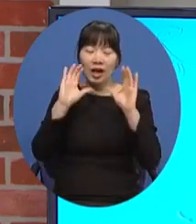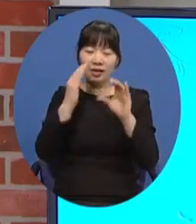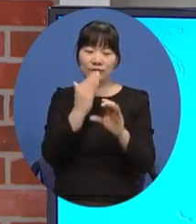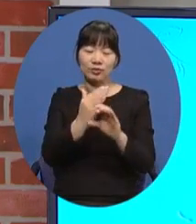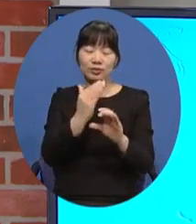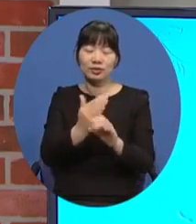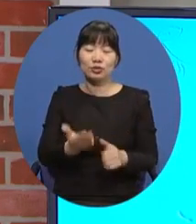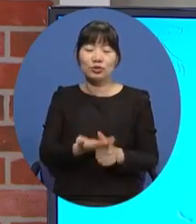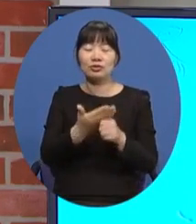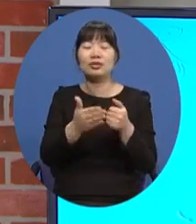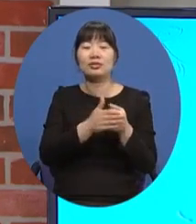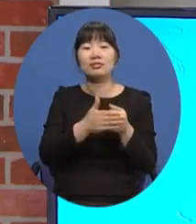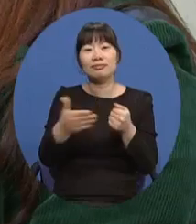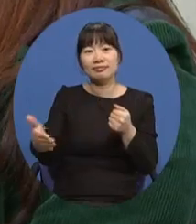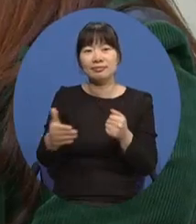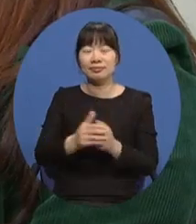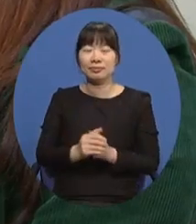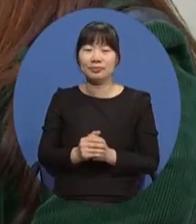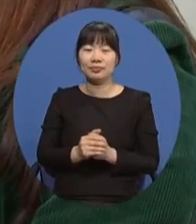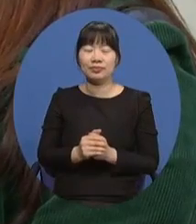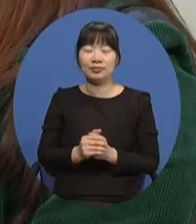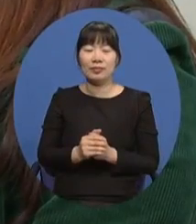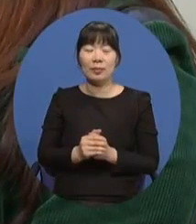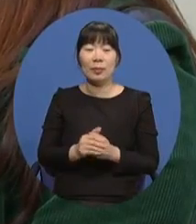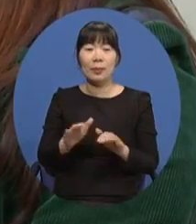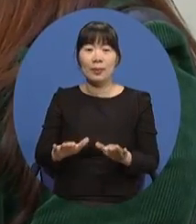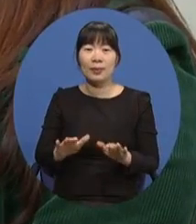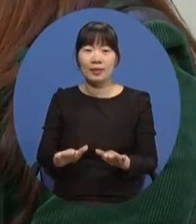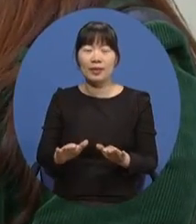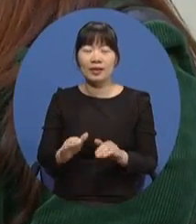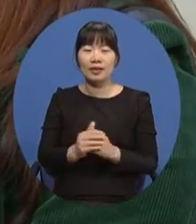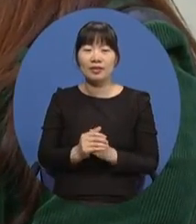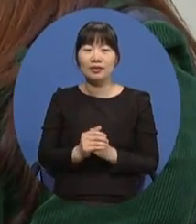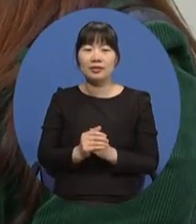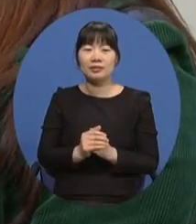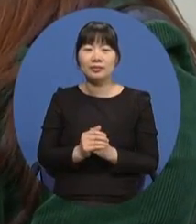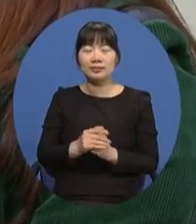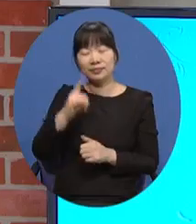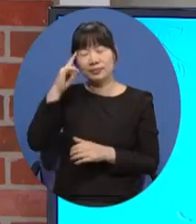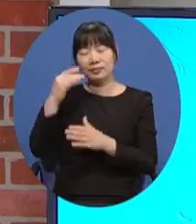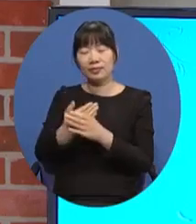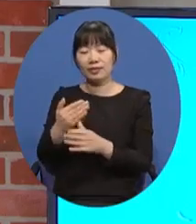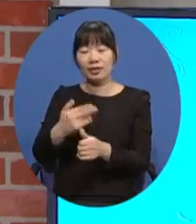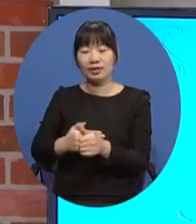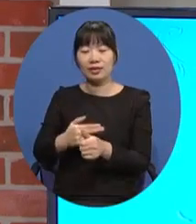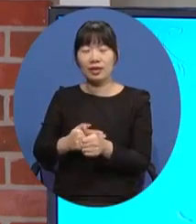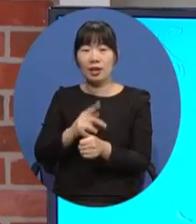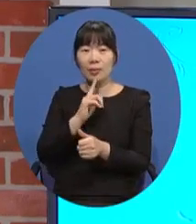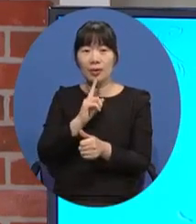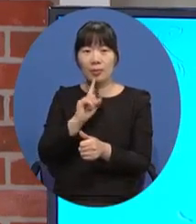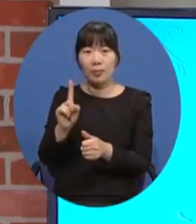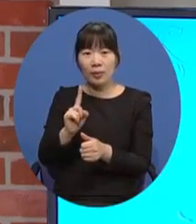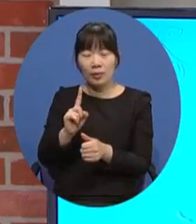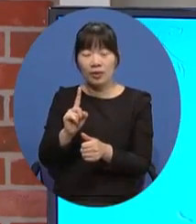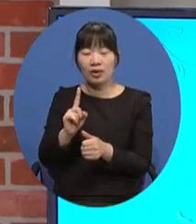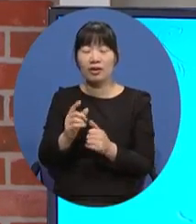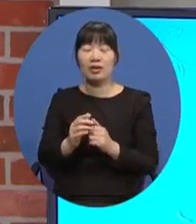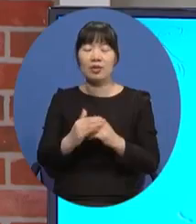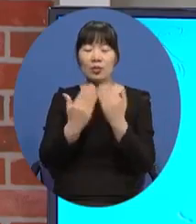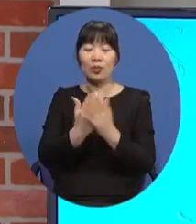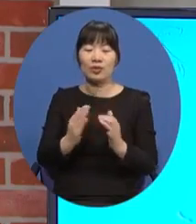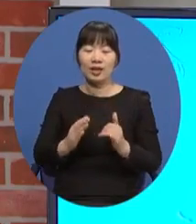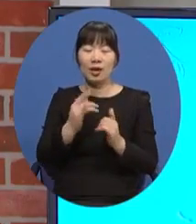중심으로 키우기 때문에 그렇습니다. 여러분 이걸 이제 이 스포크 박사 이 일에 뭐 온 세계